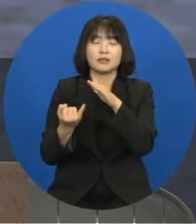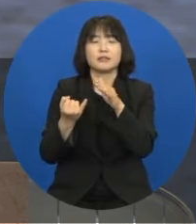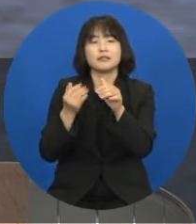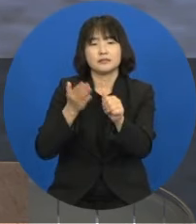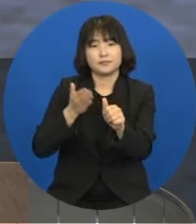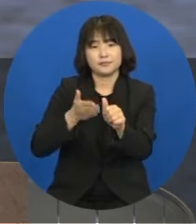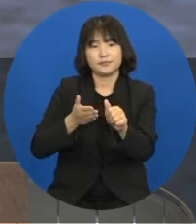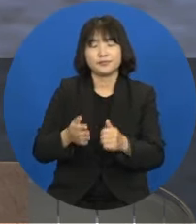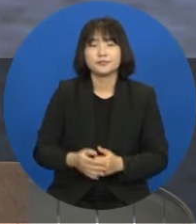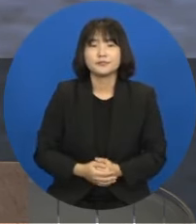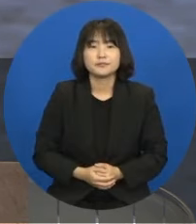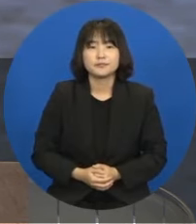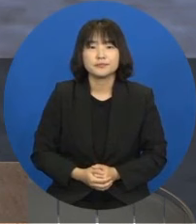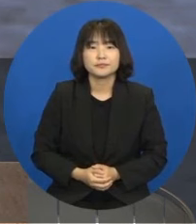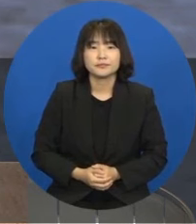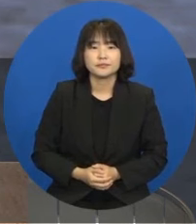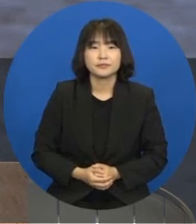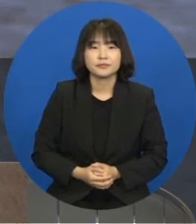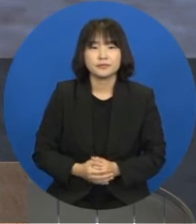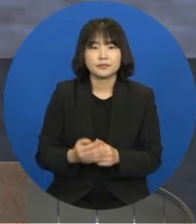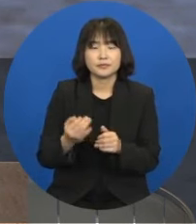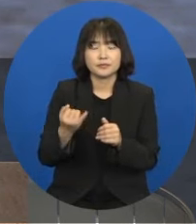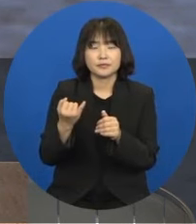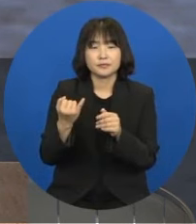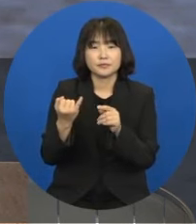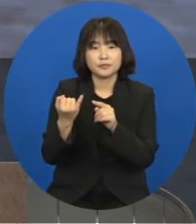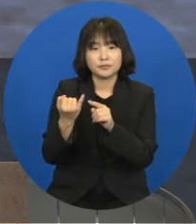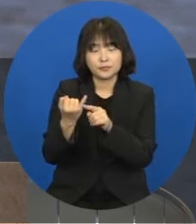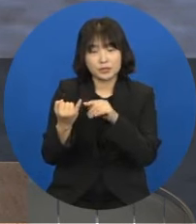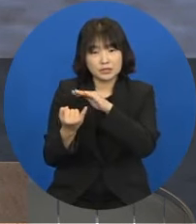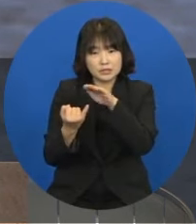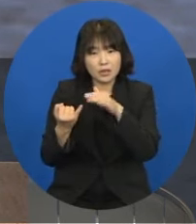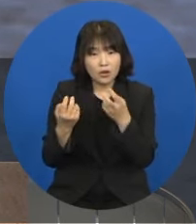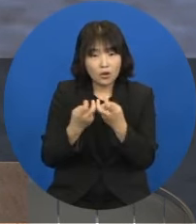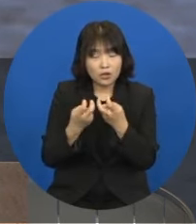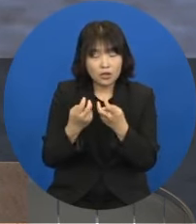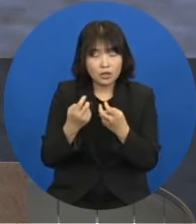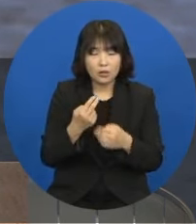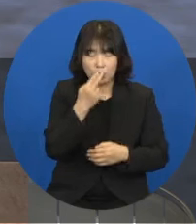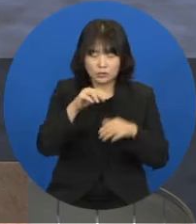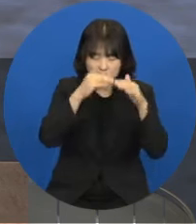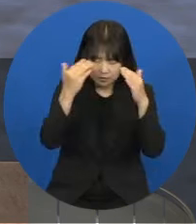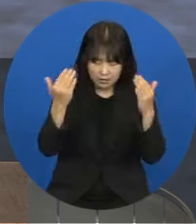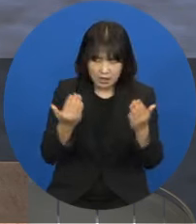하십시오. 아내 사랑을 어떻게 하라고요? 목숨을 다해 사랑한.